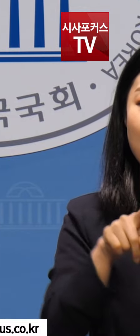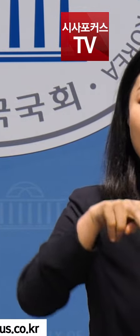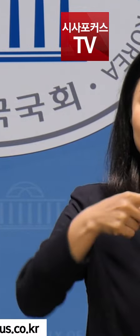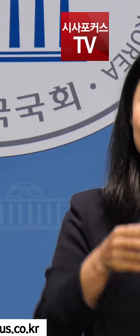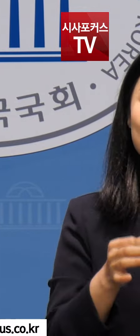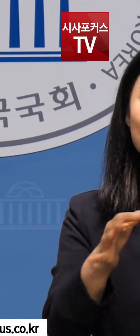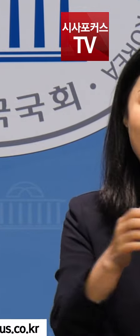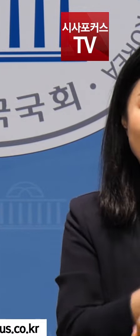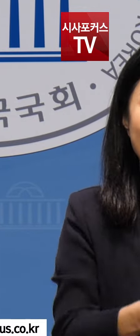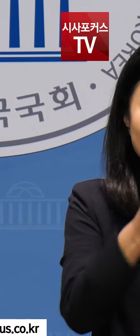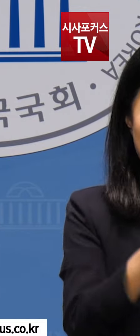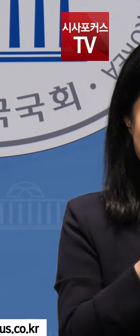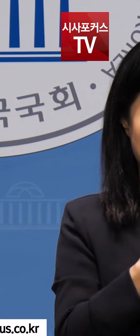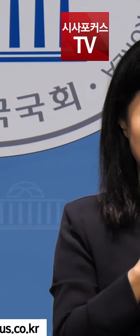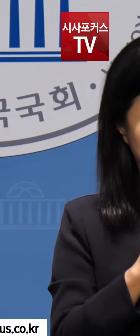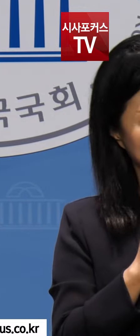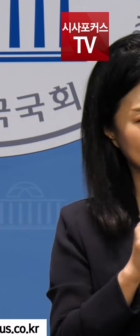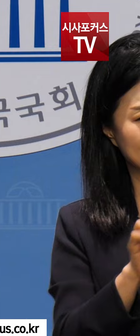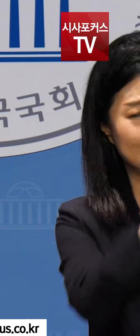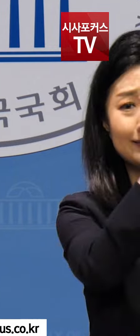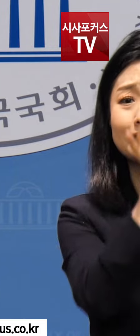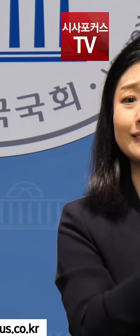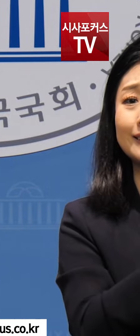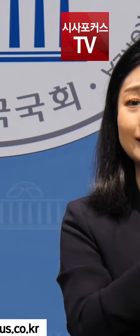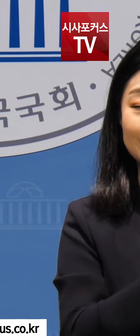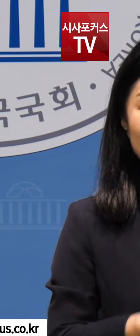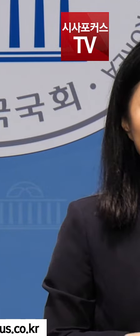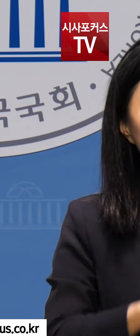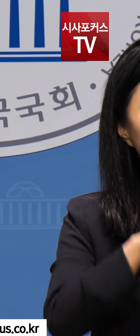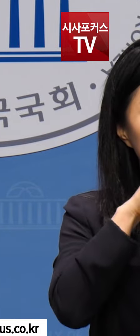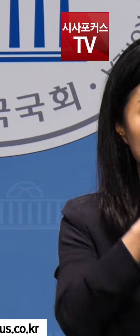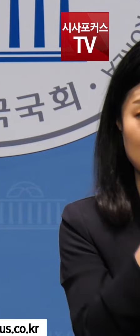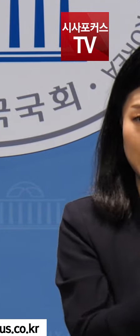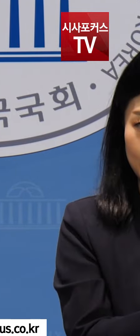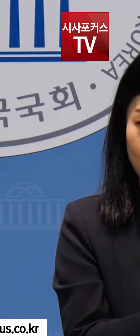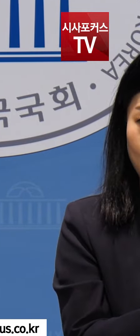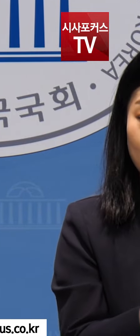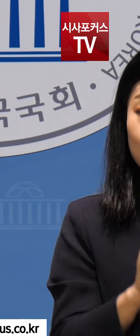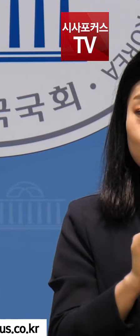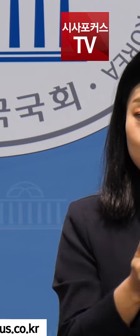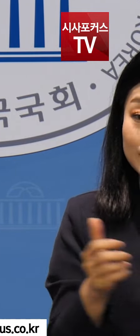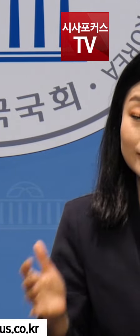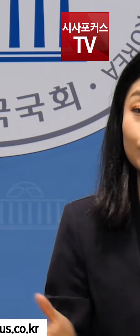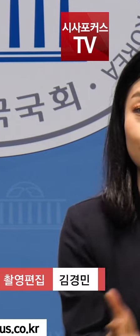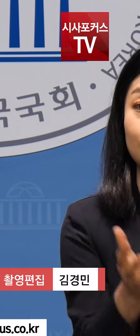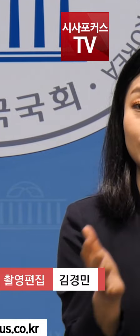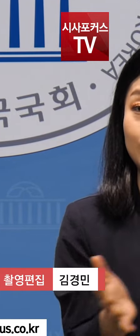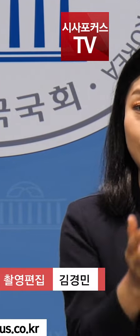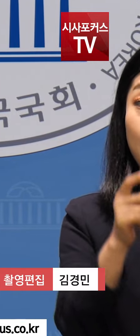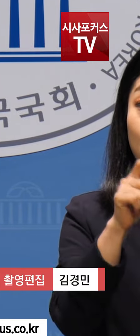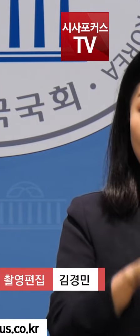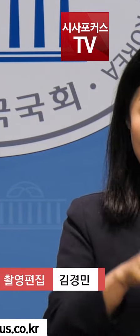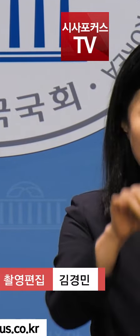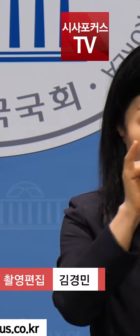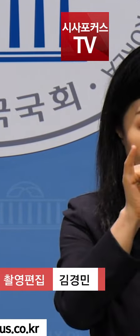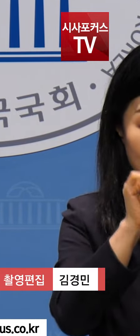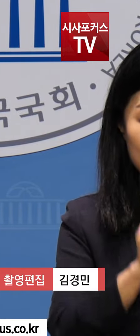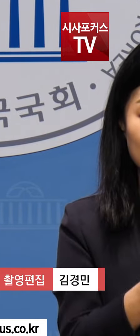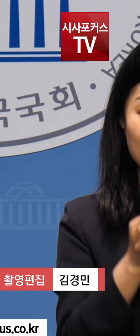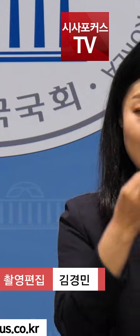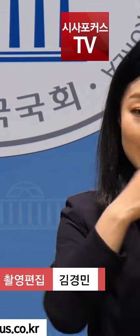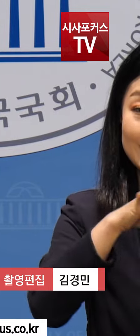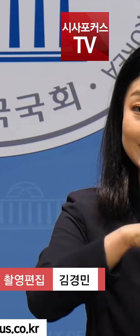것입니까? 더 이상 지체해서는 안 됩니다. 국내 주식시장에 활력을 불어넣겠다고 한다면